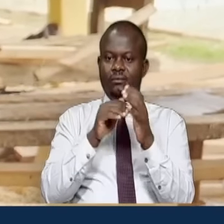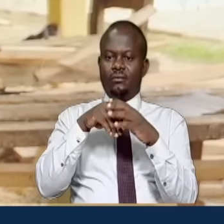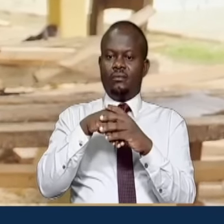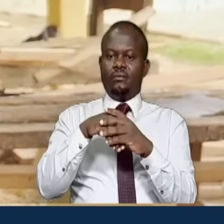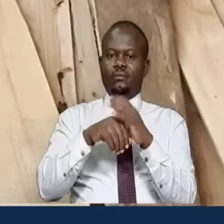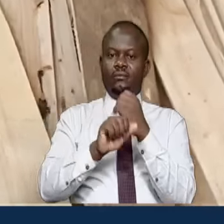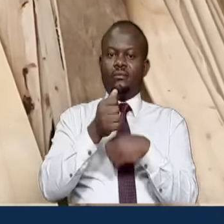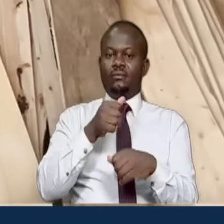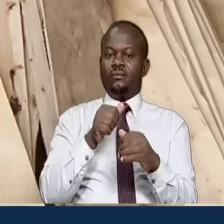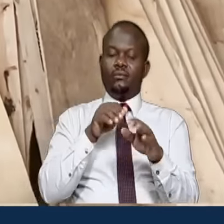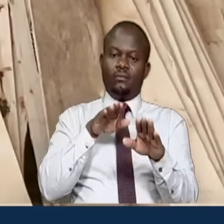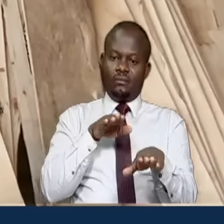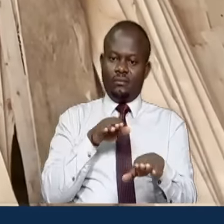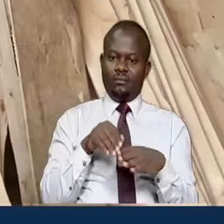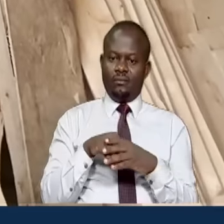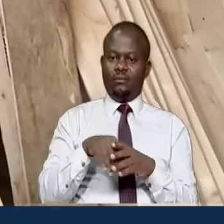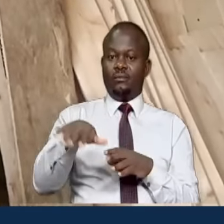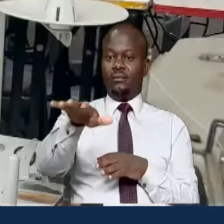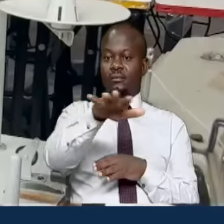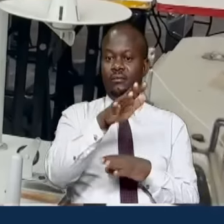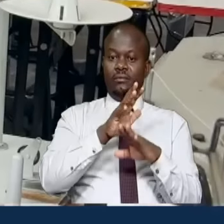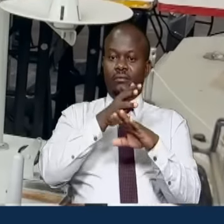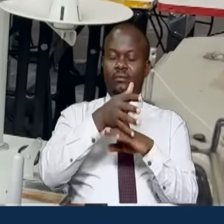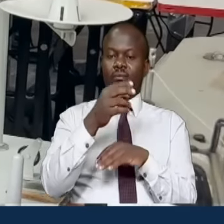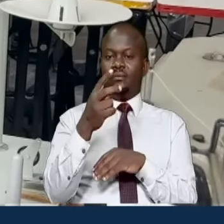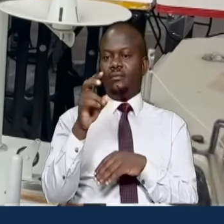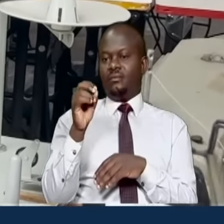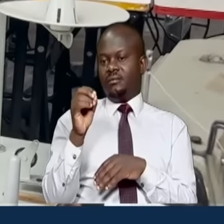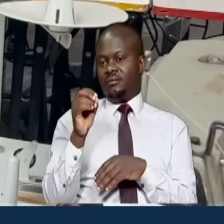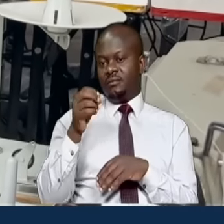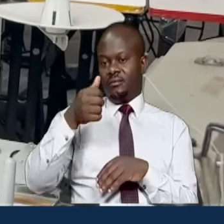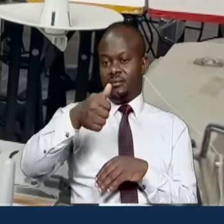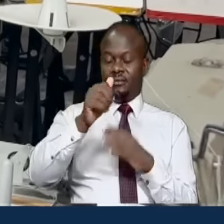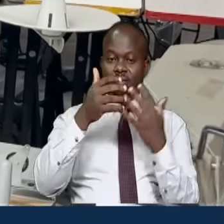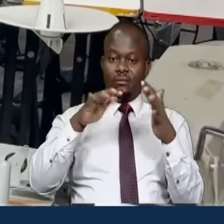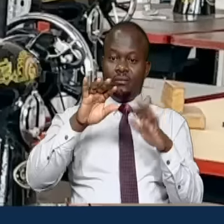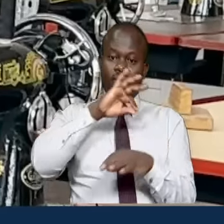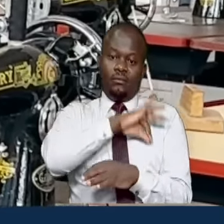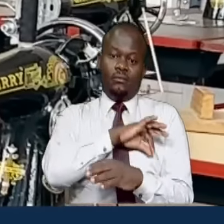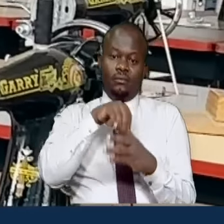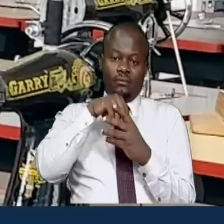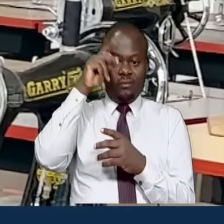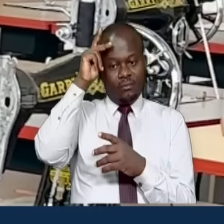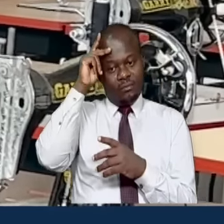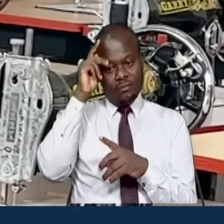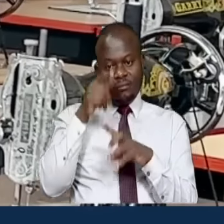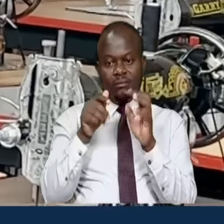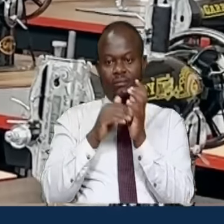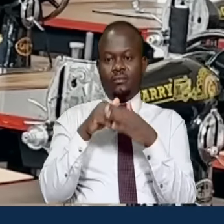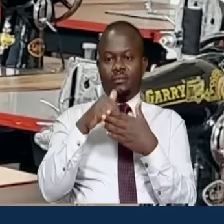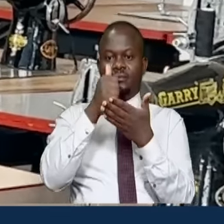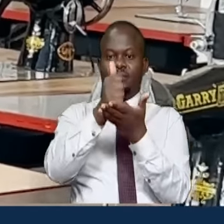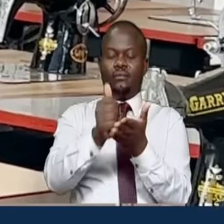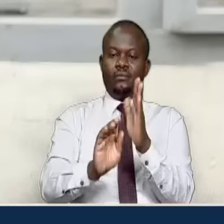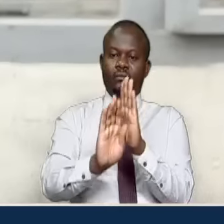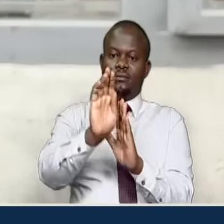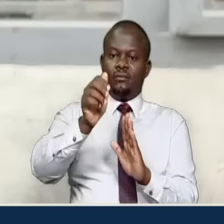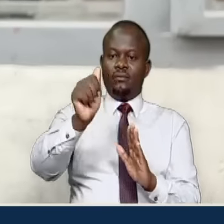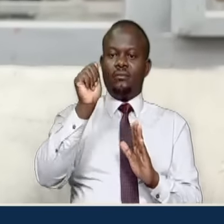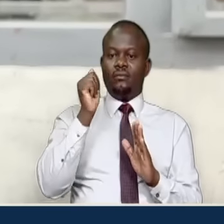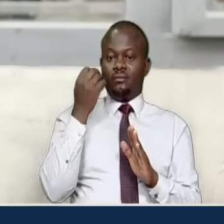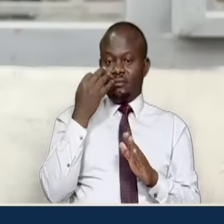yo kudoda. Aho urubyiruko rurenga 200 nirwo rumaze kungukira ubumenyi nabwo bwabafashije kwiteza imbere.